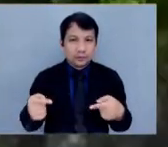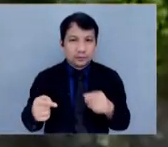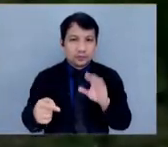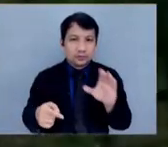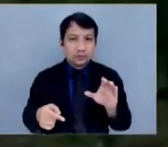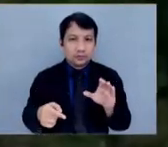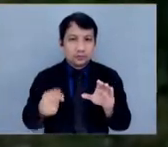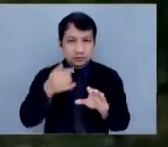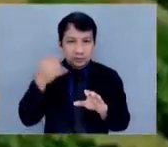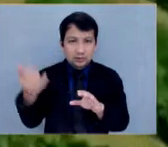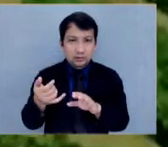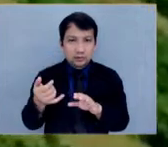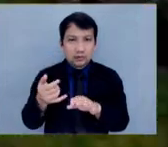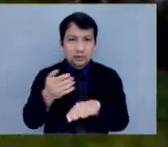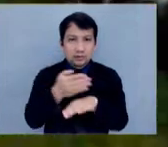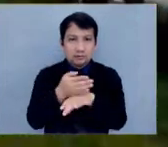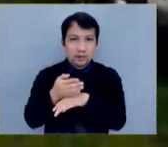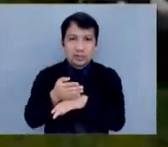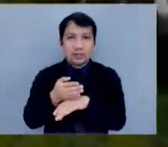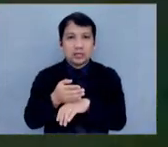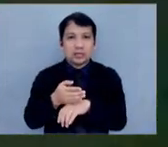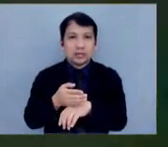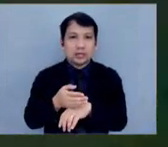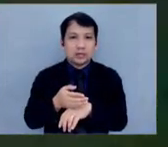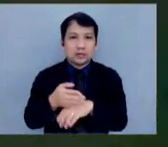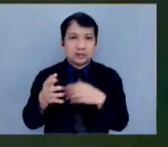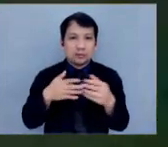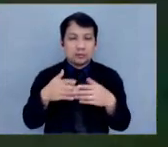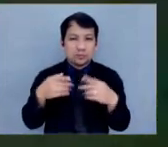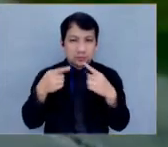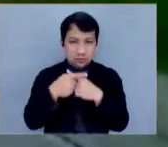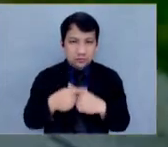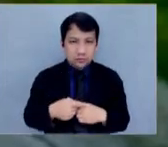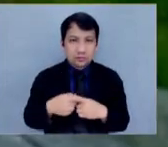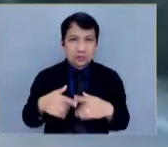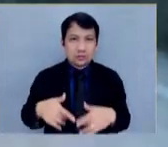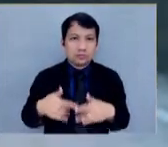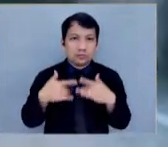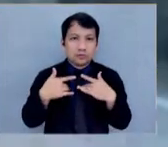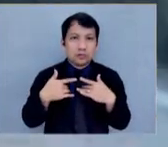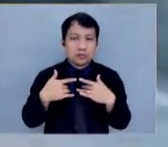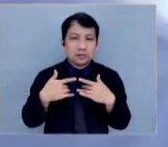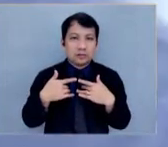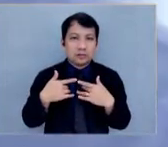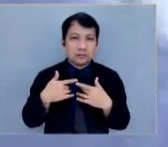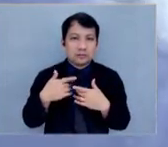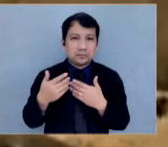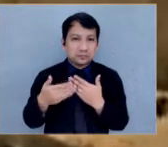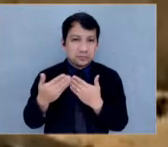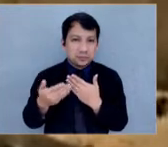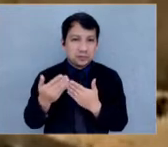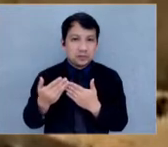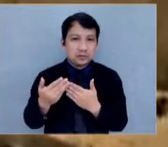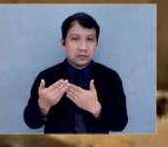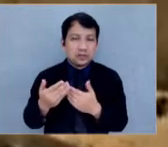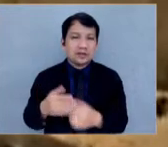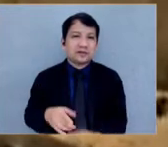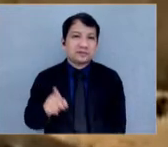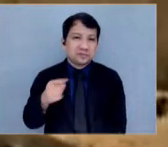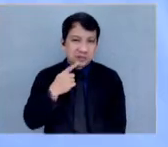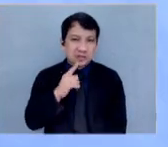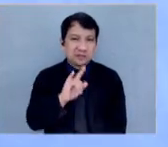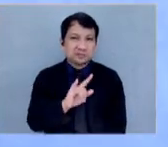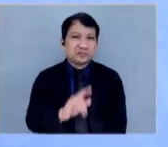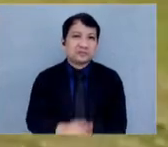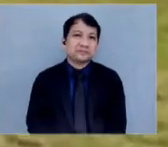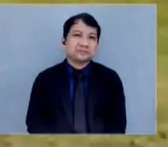sa Batanes. Kahit gaano kakomplikado ang buhay natin ngayon, sa akin simple lang. Mahal na mahal kita, Carlos.